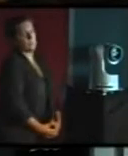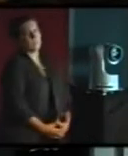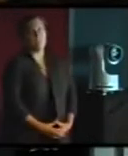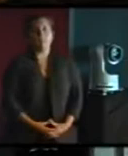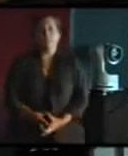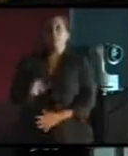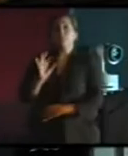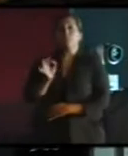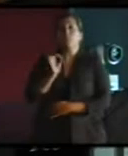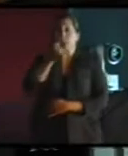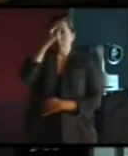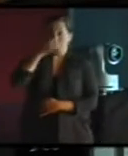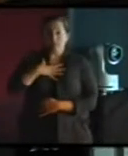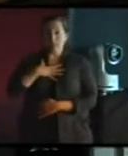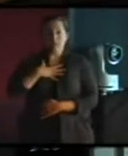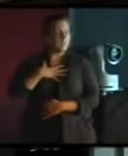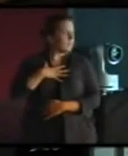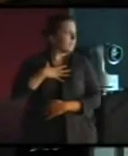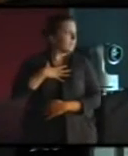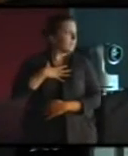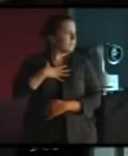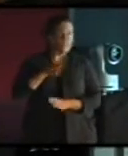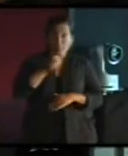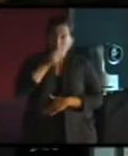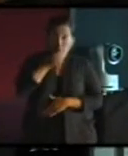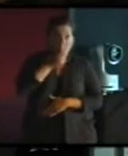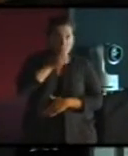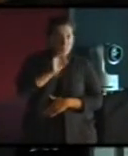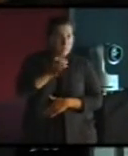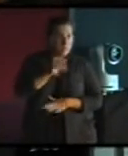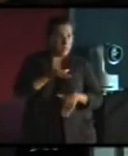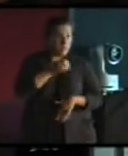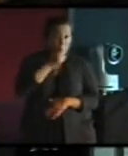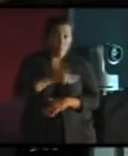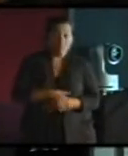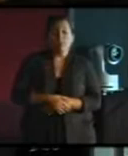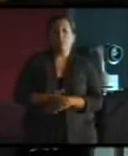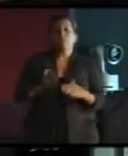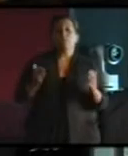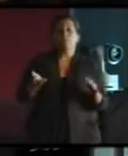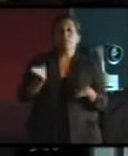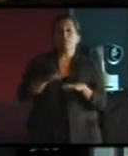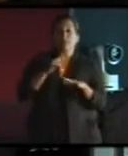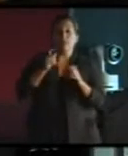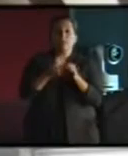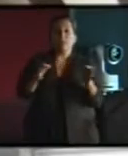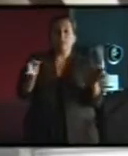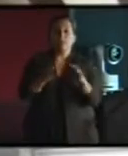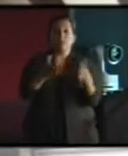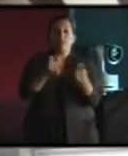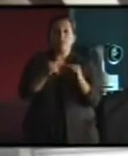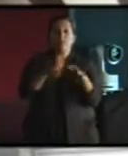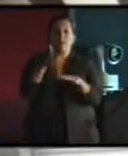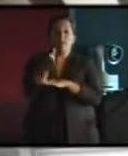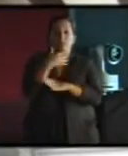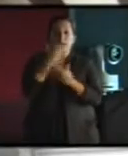arrivés des fêtes, je ne sais pas si ça marche très bien, ouais. Finalement son avenir était un peu en question, en tout cas il était